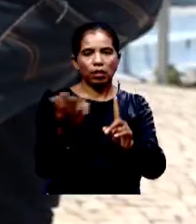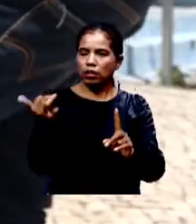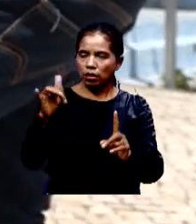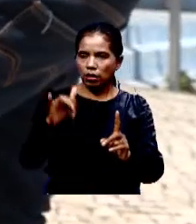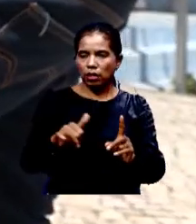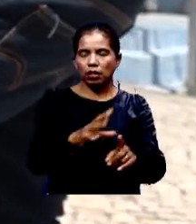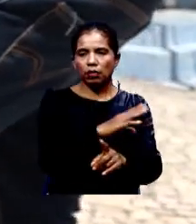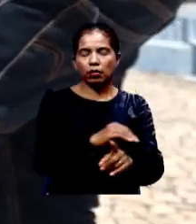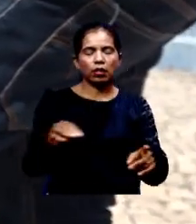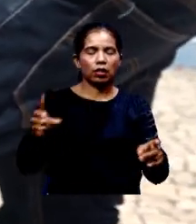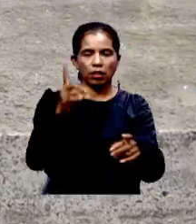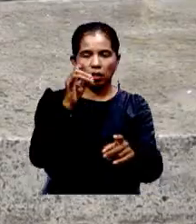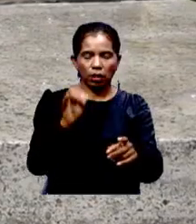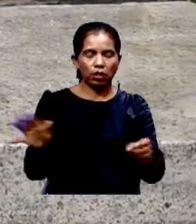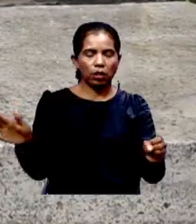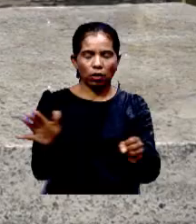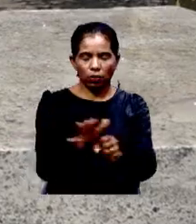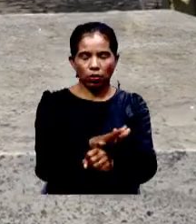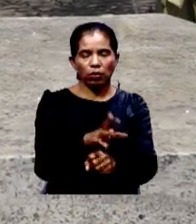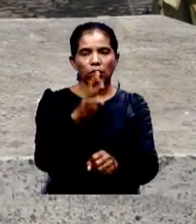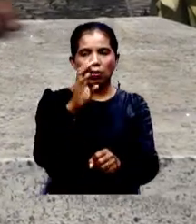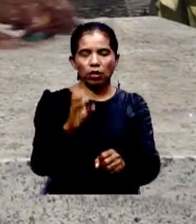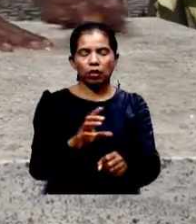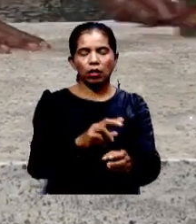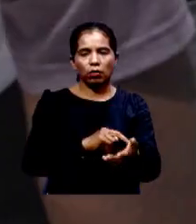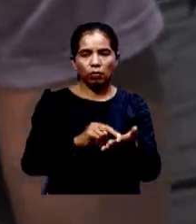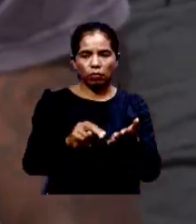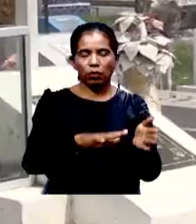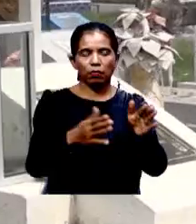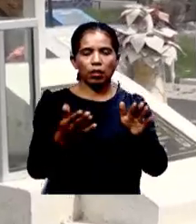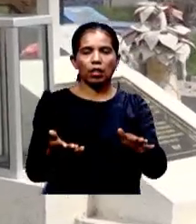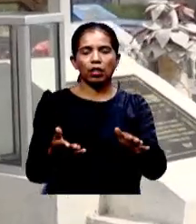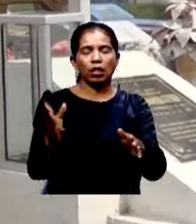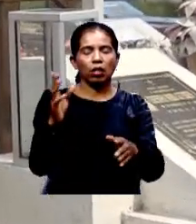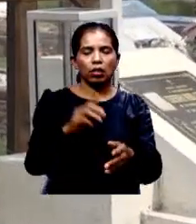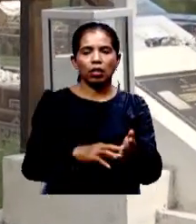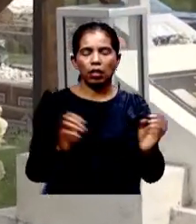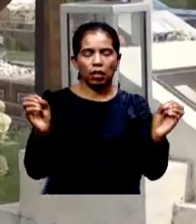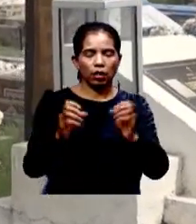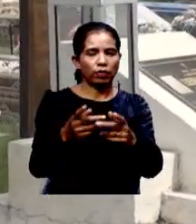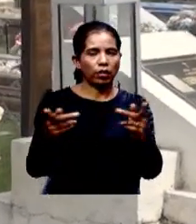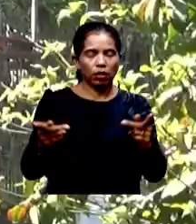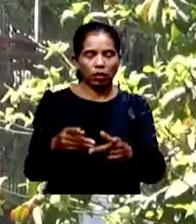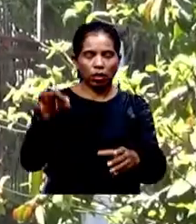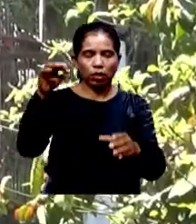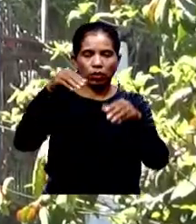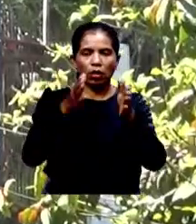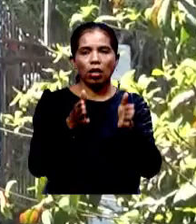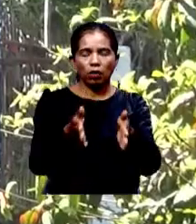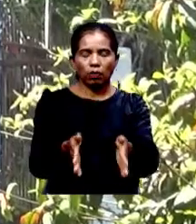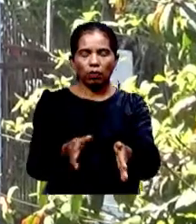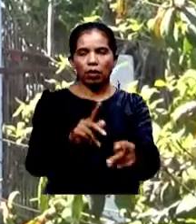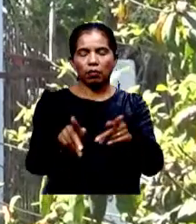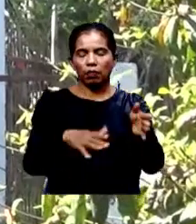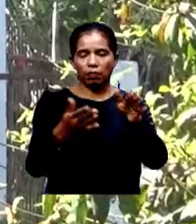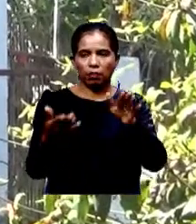mai dili sei nakon horate date tambah numero mate kada loron kontinua sai no lai has pasu ona atu hakoi mate ising no komunidade